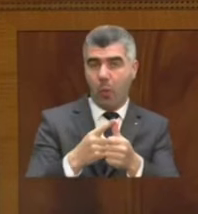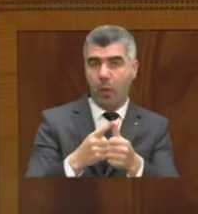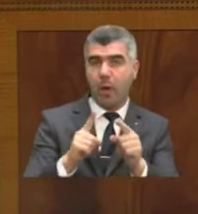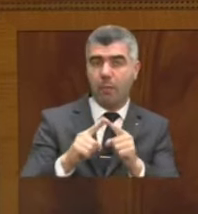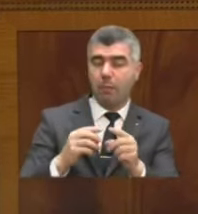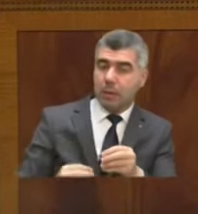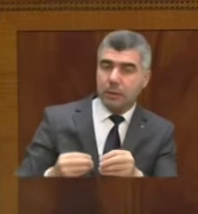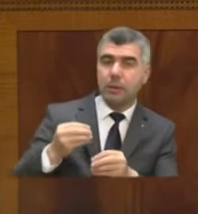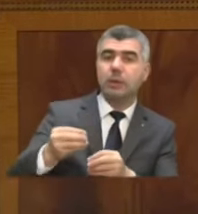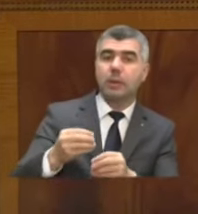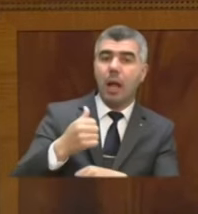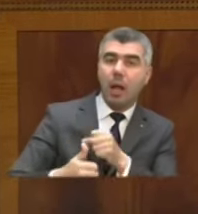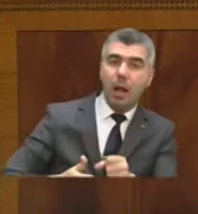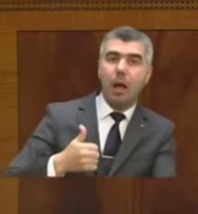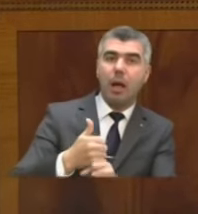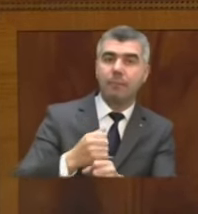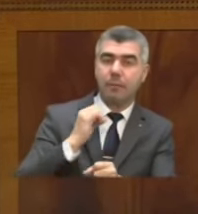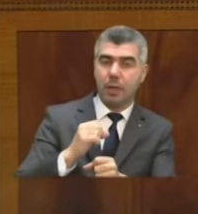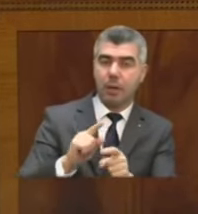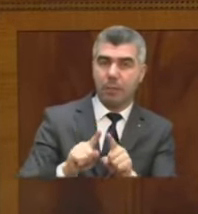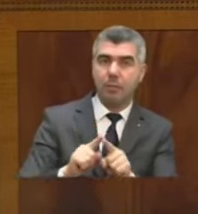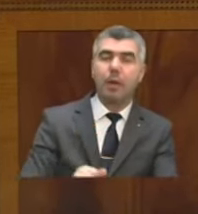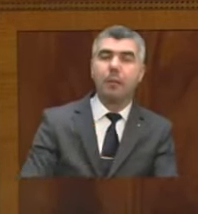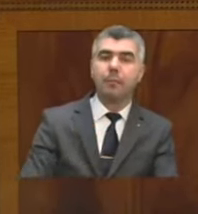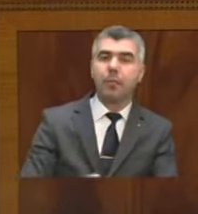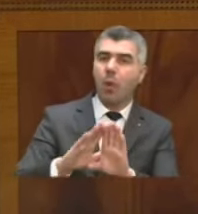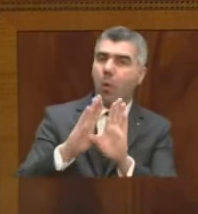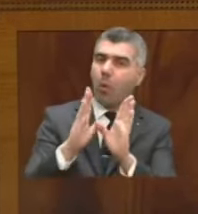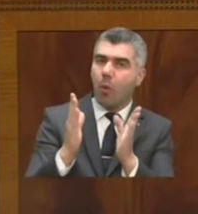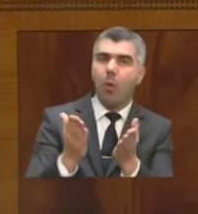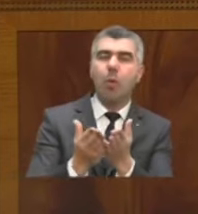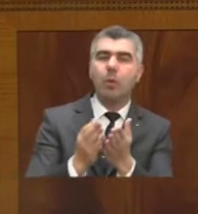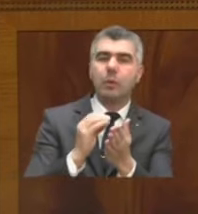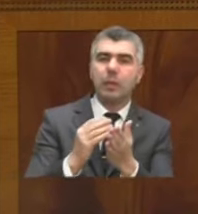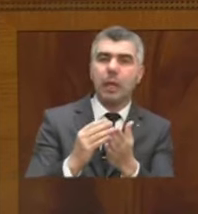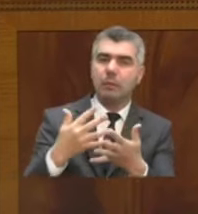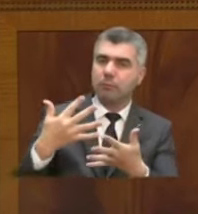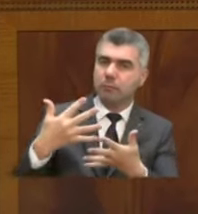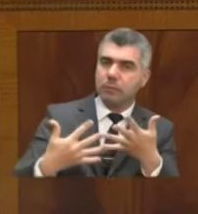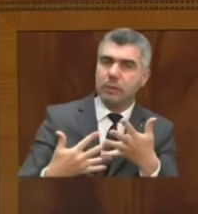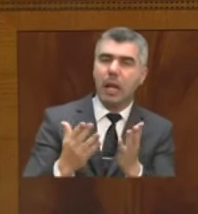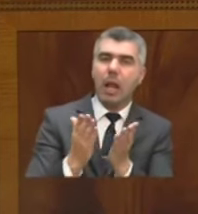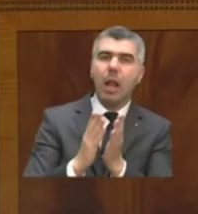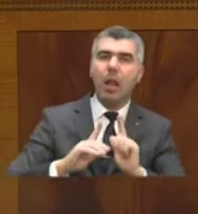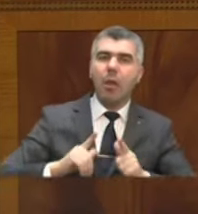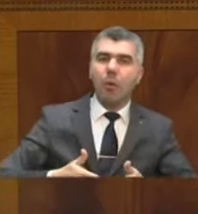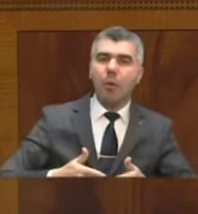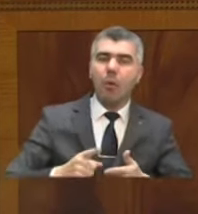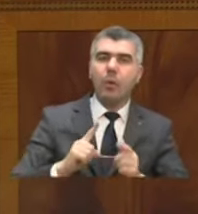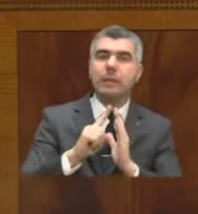السنة الدراسية الحالية بالنسبة لجميع الأسلاك التعليمية